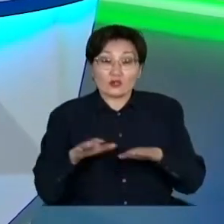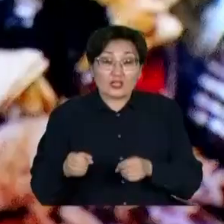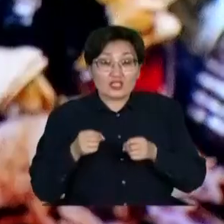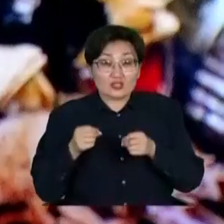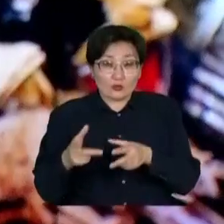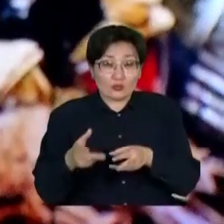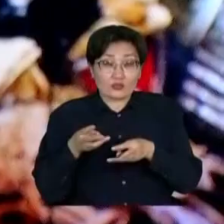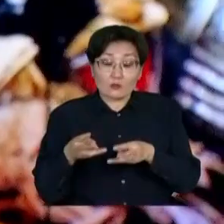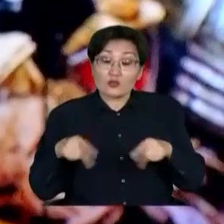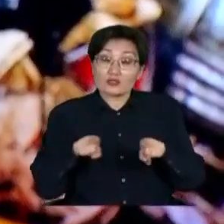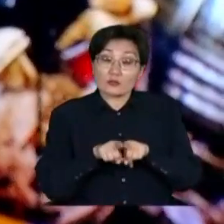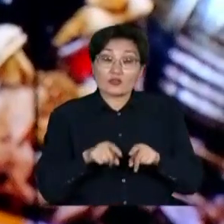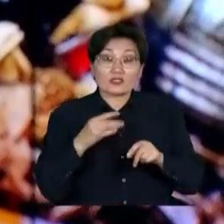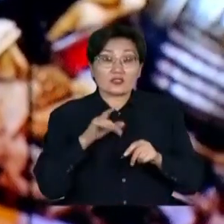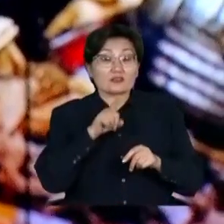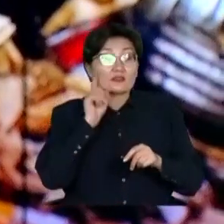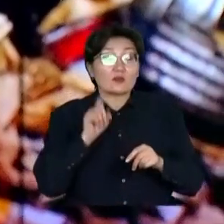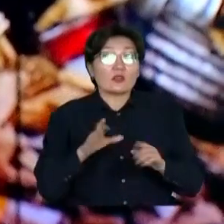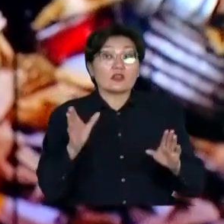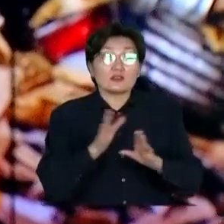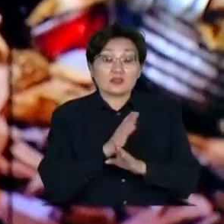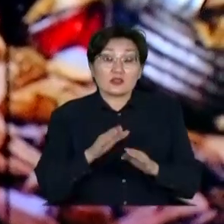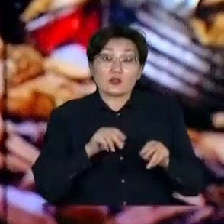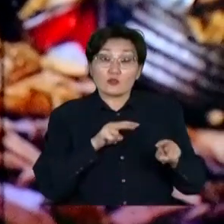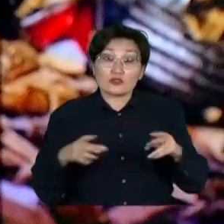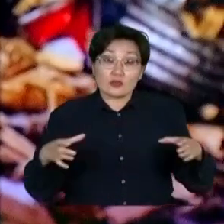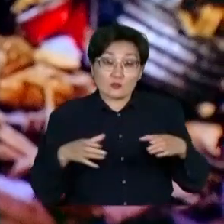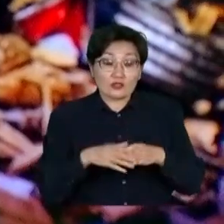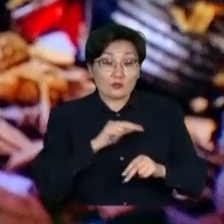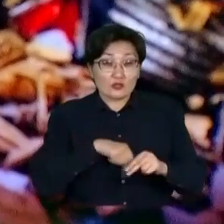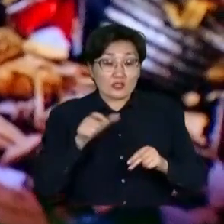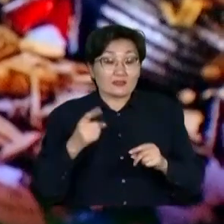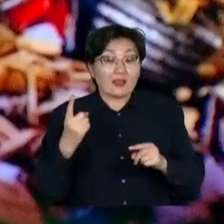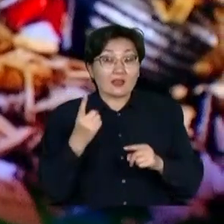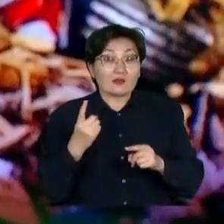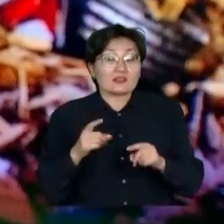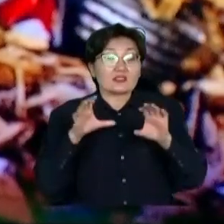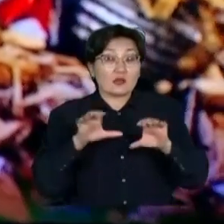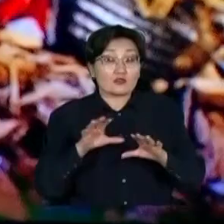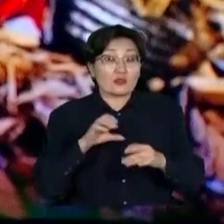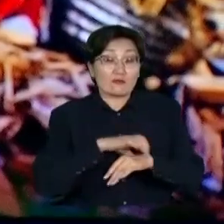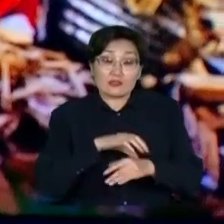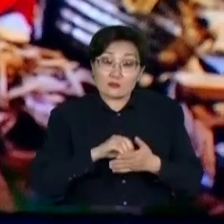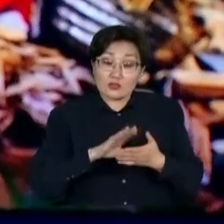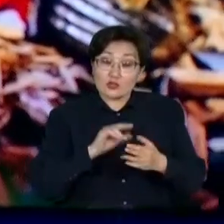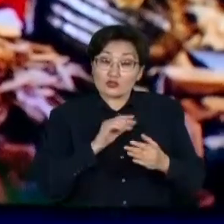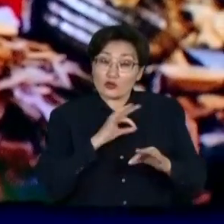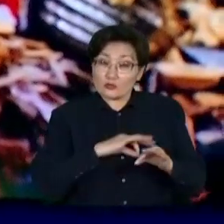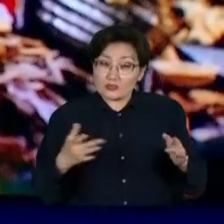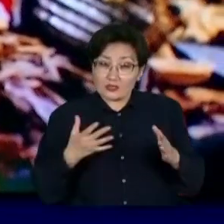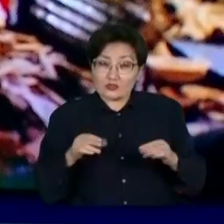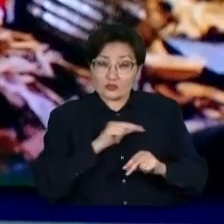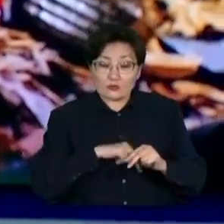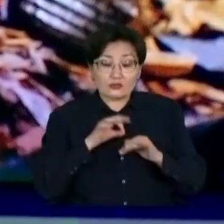төгіліпті. Осылай деген жас эко-патруль жасағының қызметкерлері бүгін тағы бір заңбұзушылықты тіркеді. Жоба қалай жұмыс істейді?